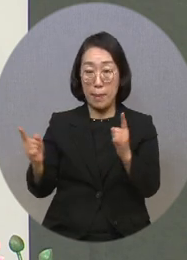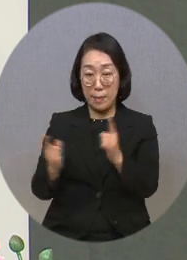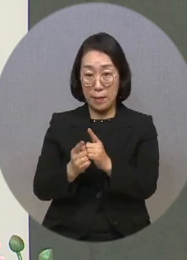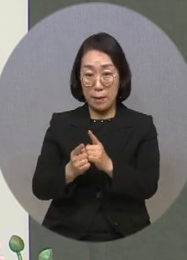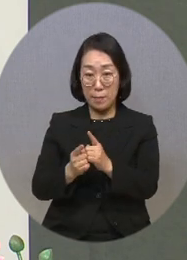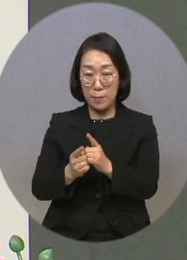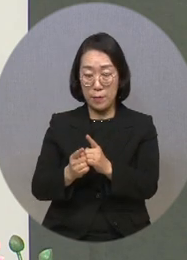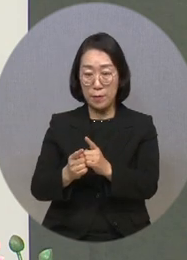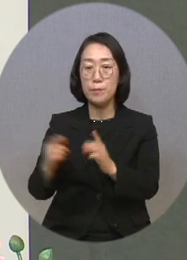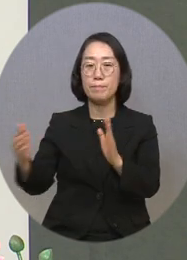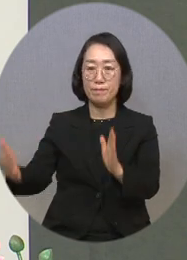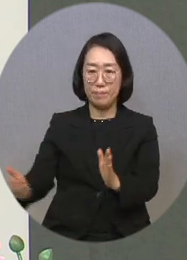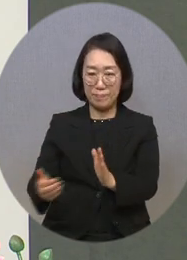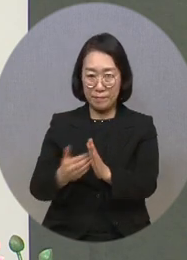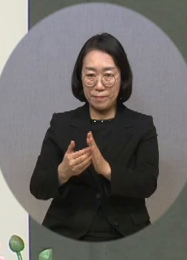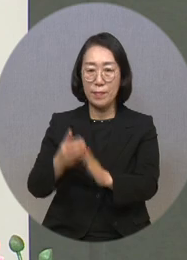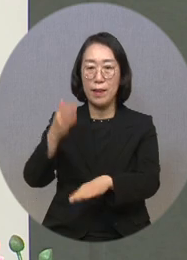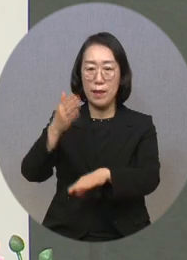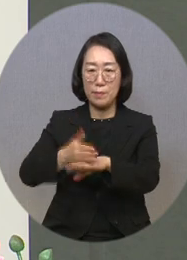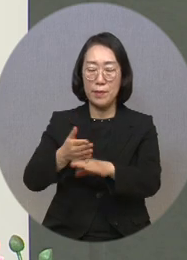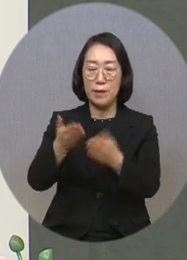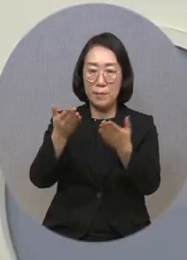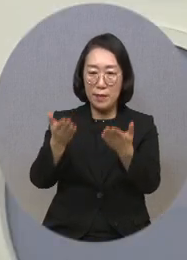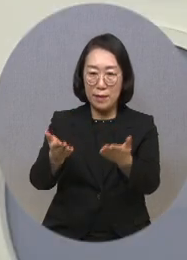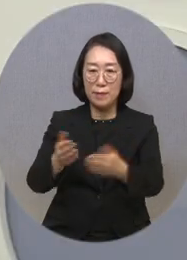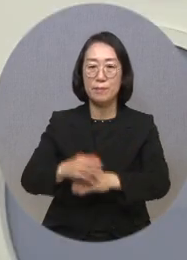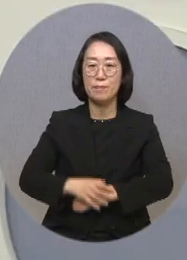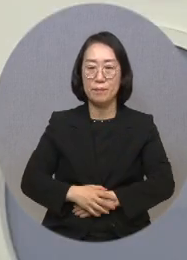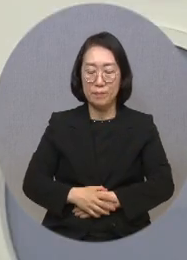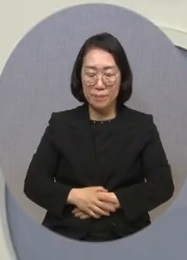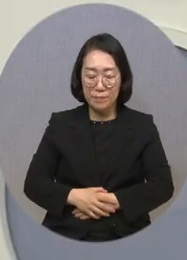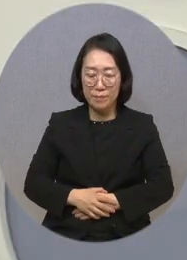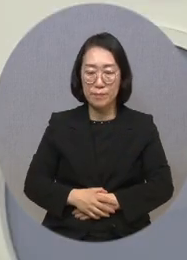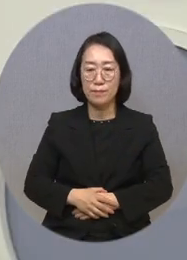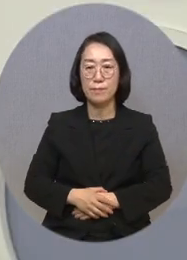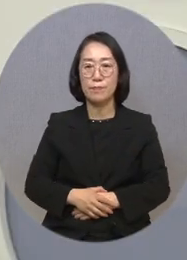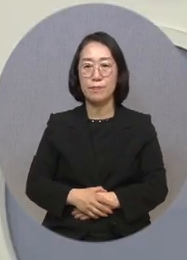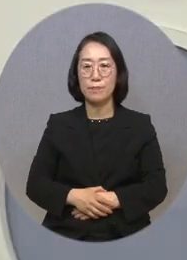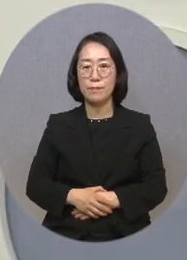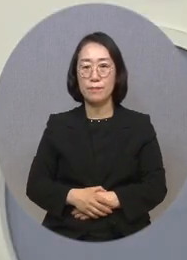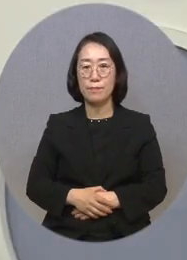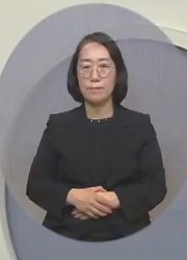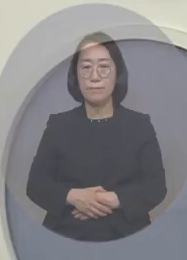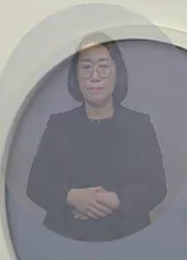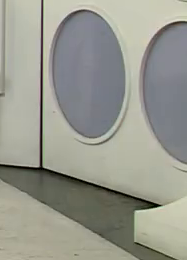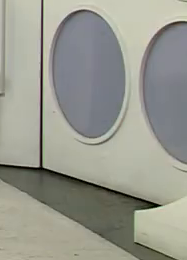이것으로 끝내겠습니다. 대단히 고맙습니다. 감사합니다. 감사합니다. 감사합니다. 네.